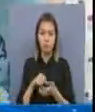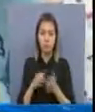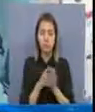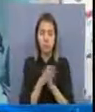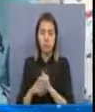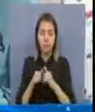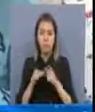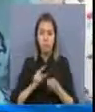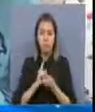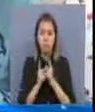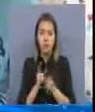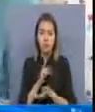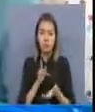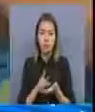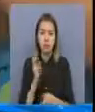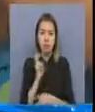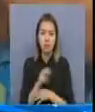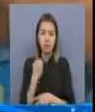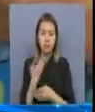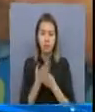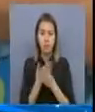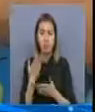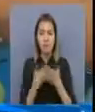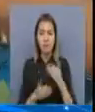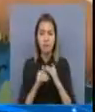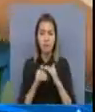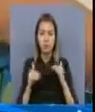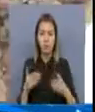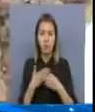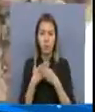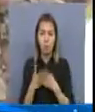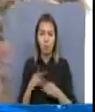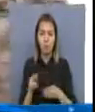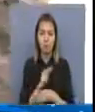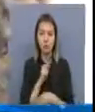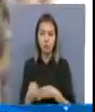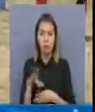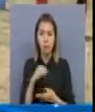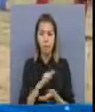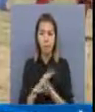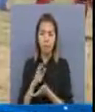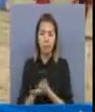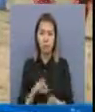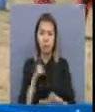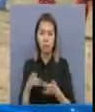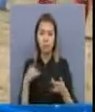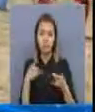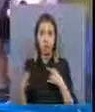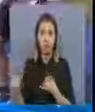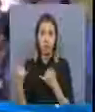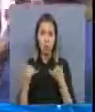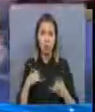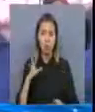балалардың дамуын түзету орталығында болды. Меймандарға мүмкіндігі шектеулі балаларға көрсетілетін ем-дом барысы таныстырылды. Сондай-ақ фестиваль